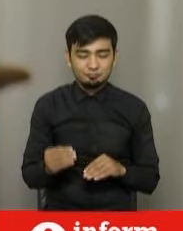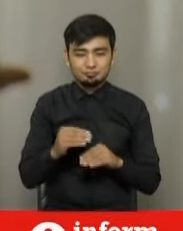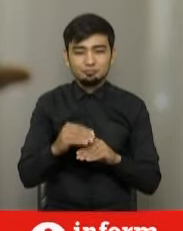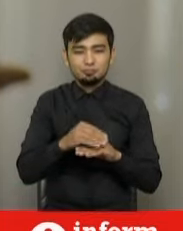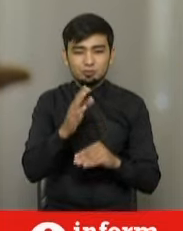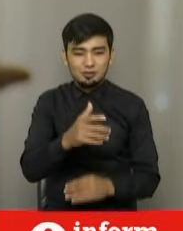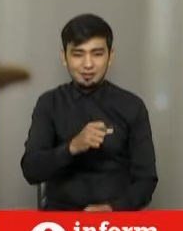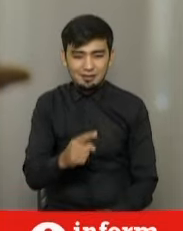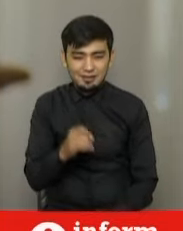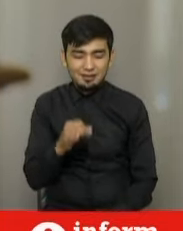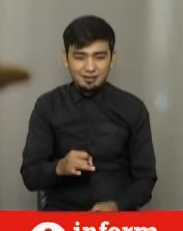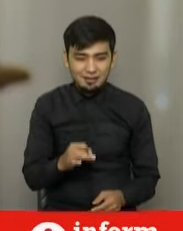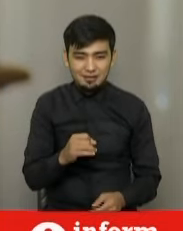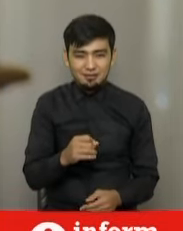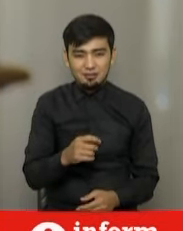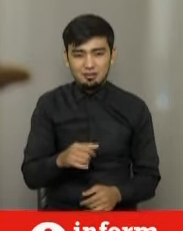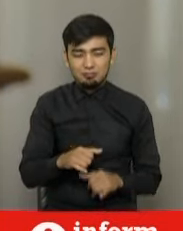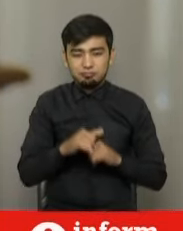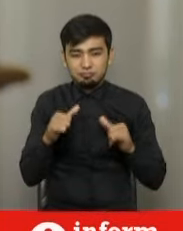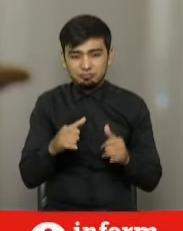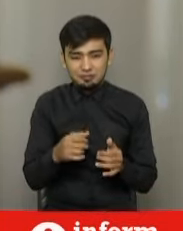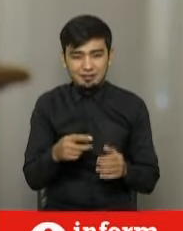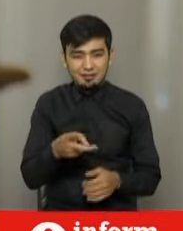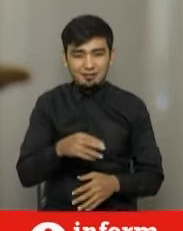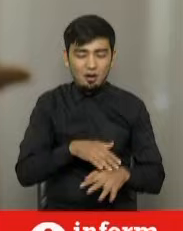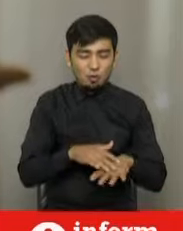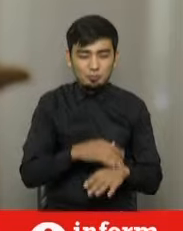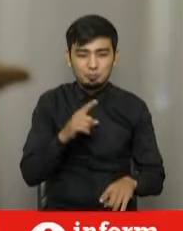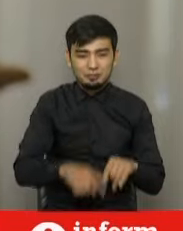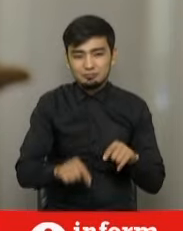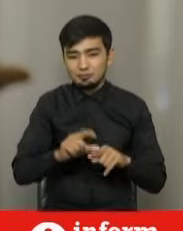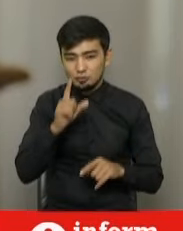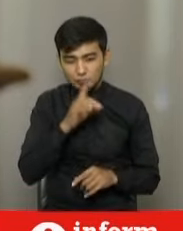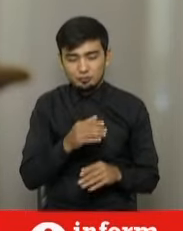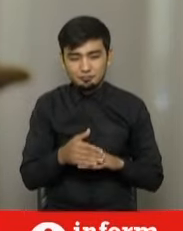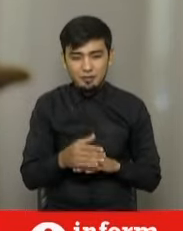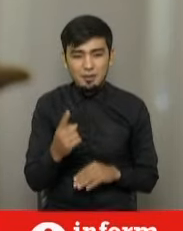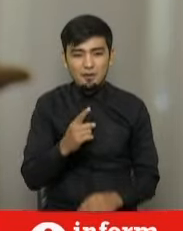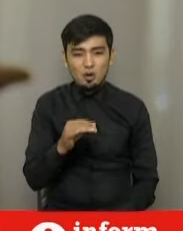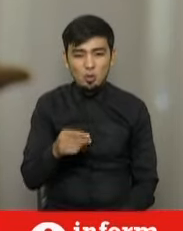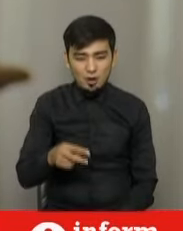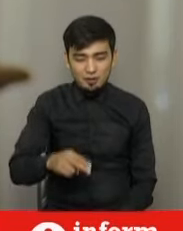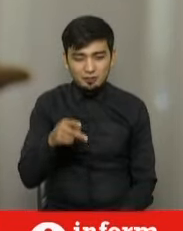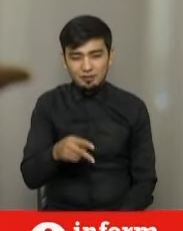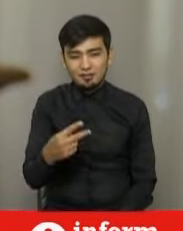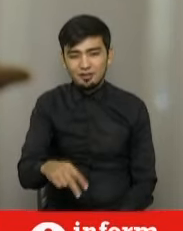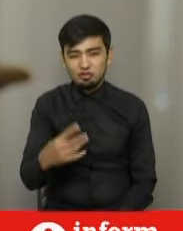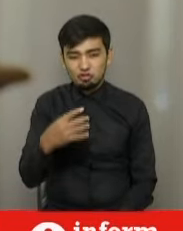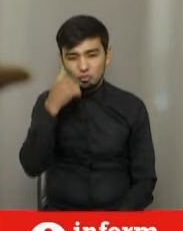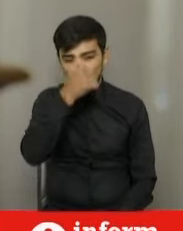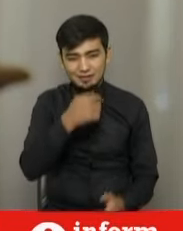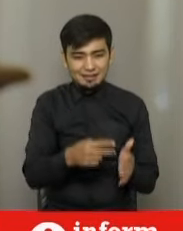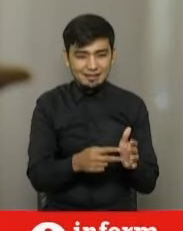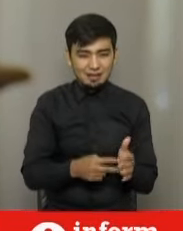газ с учётом недопущения резкого роста цен для населения так с 1 июля 2024 года пересмотрены предельные цены